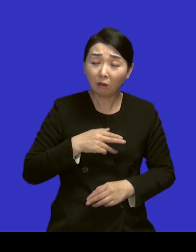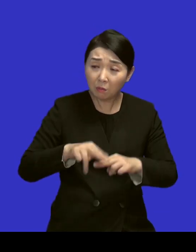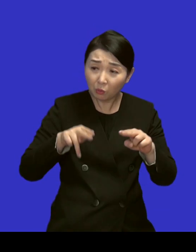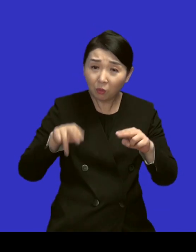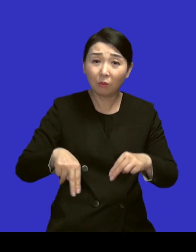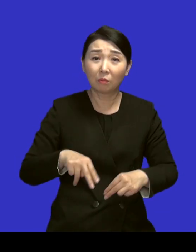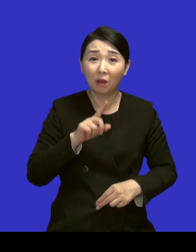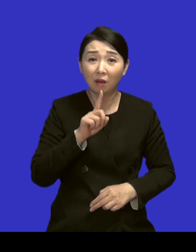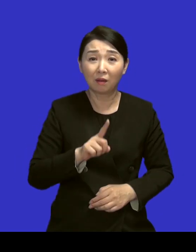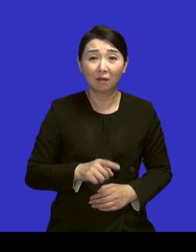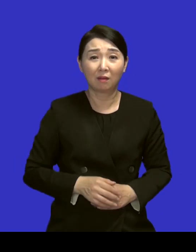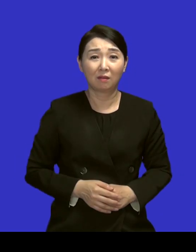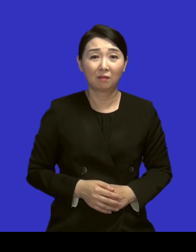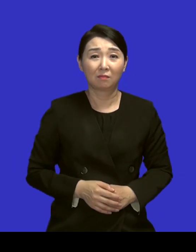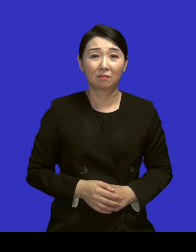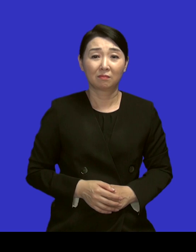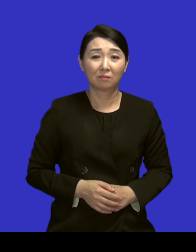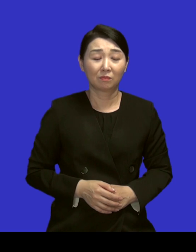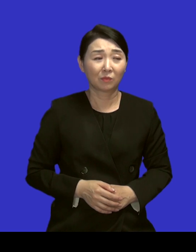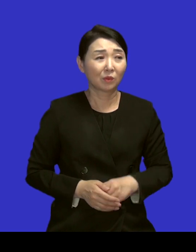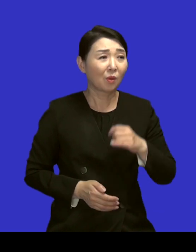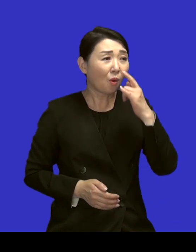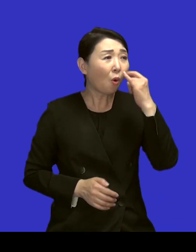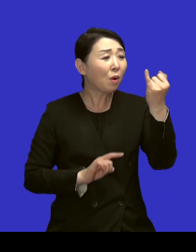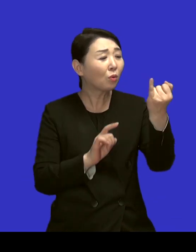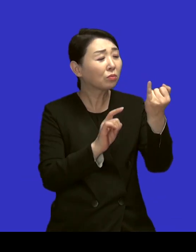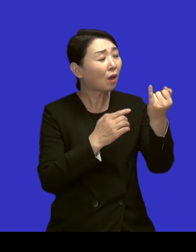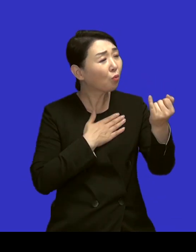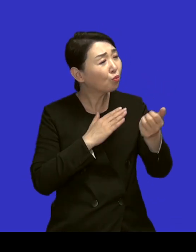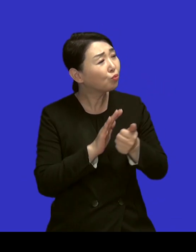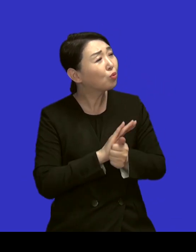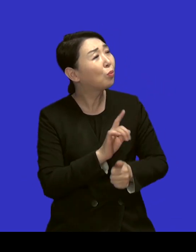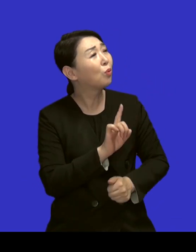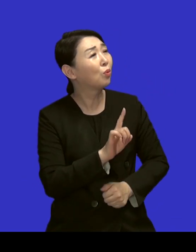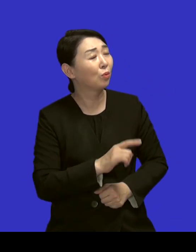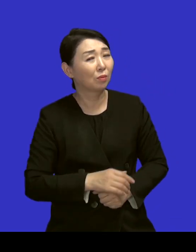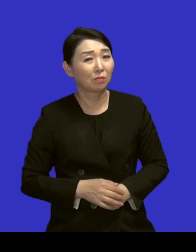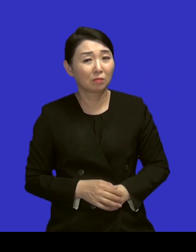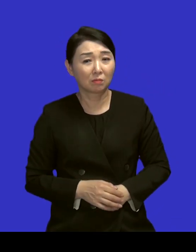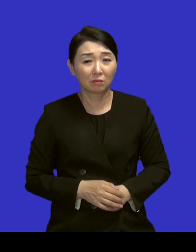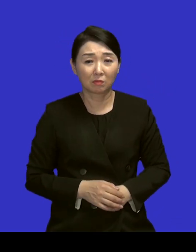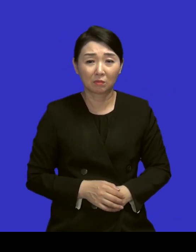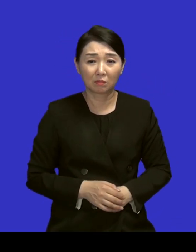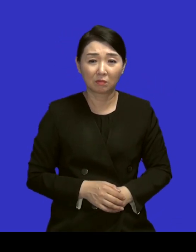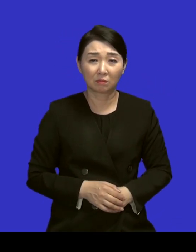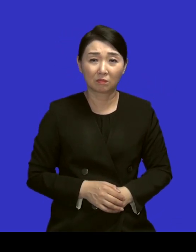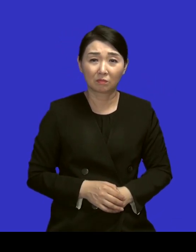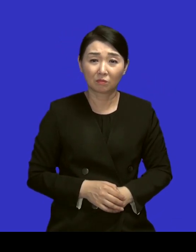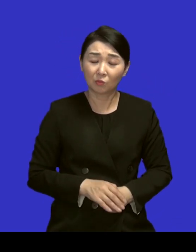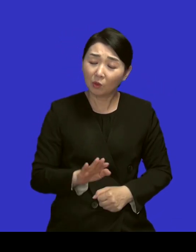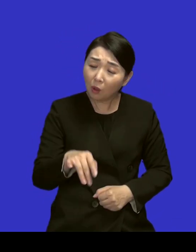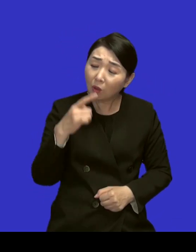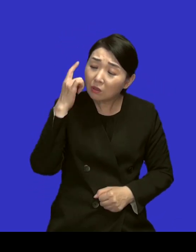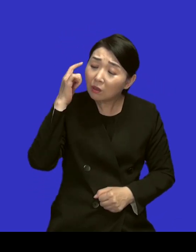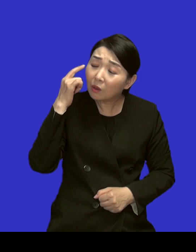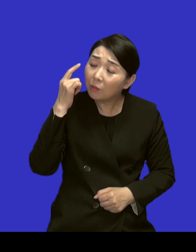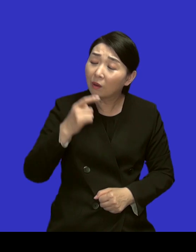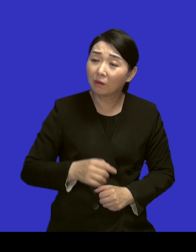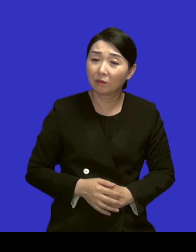때려쳐. 그래서 엄마 그게 무슨 위로야? 그랬더니 아니 성용아 생각을